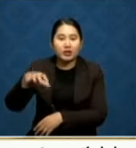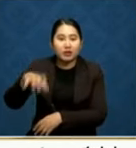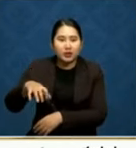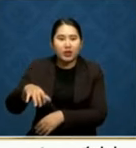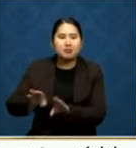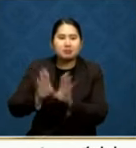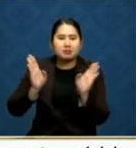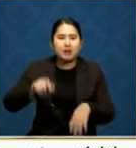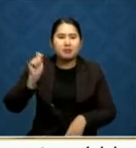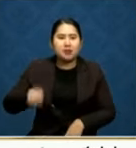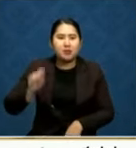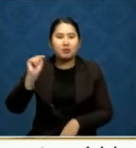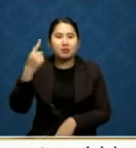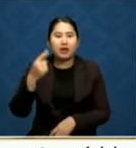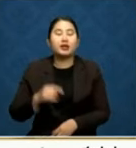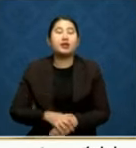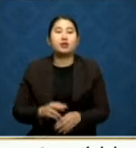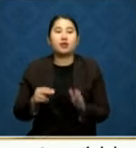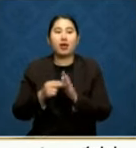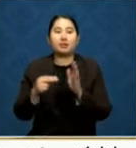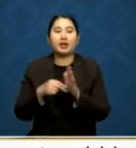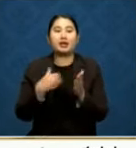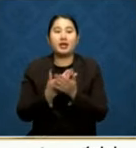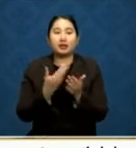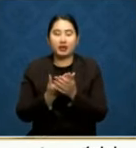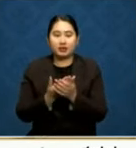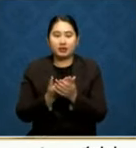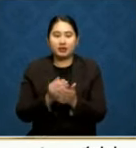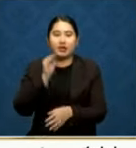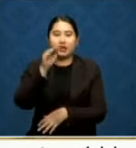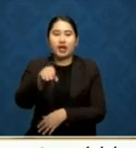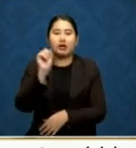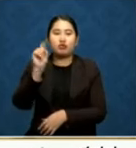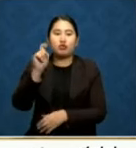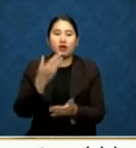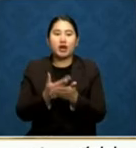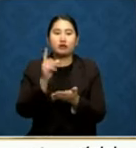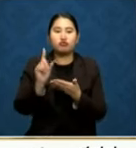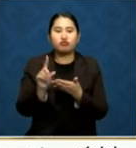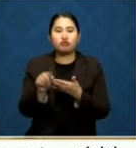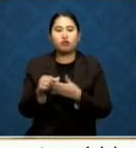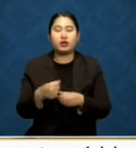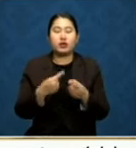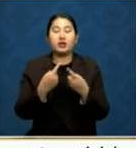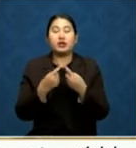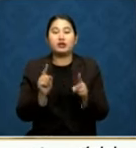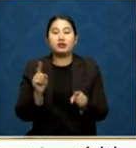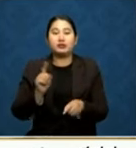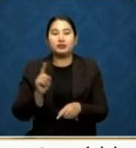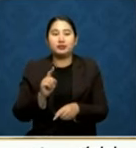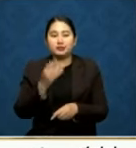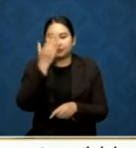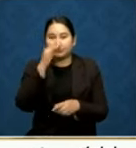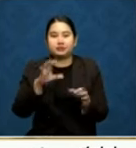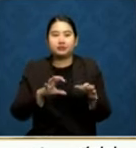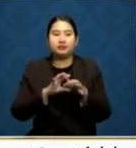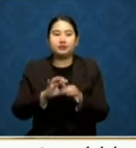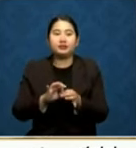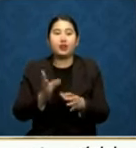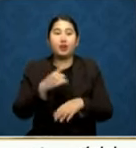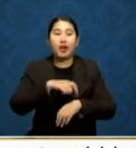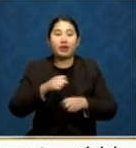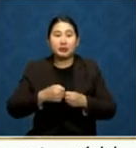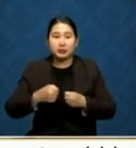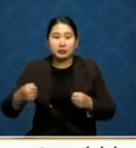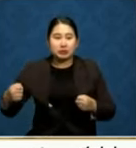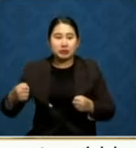แทนทจะเปิประมูลใหม่นะคร แทนที่เราจะได้มีค่าทางดวนทถูกลงนะครับ แต่กลบกายเป็ว่าไปพ่วงขยายสมมทานออกไปให้